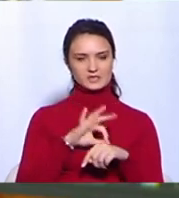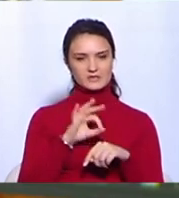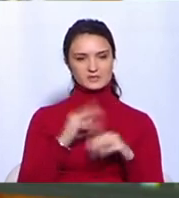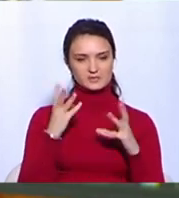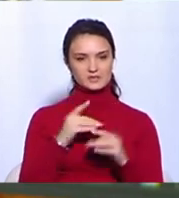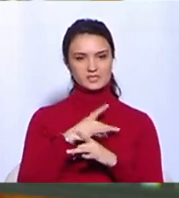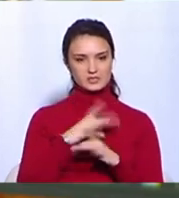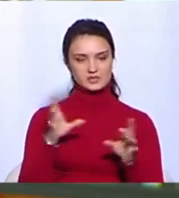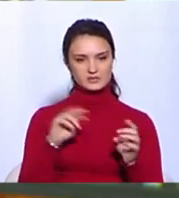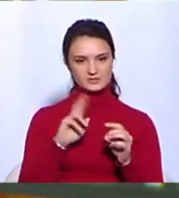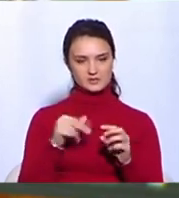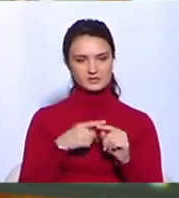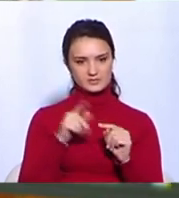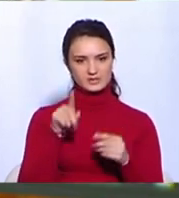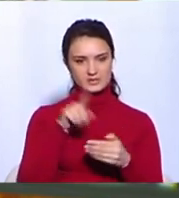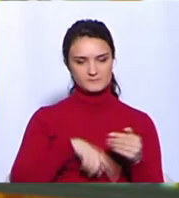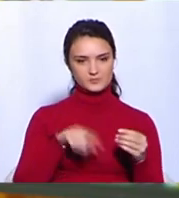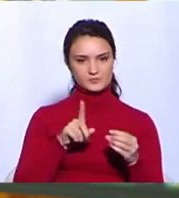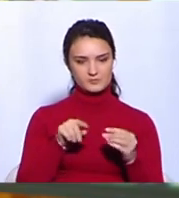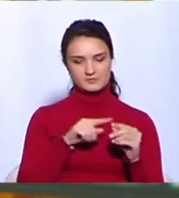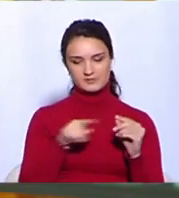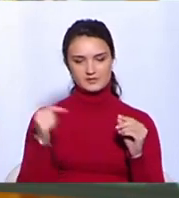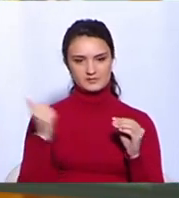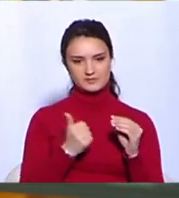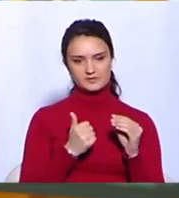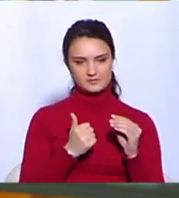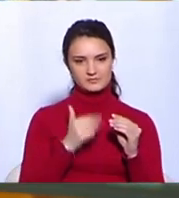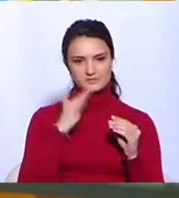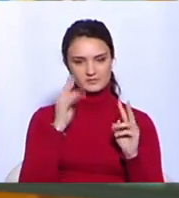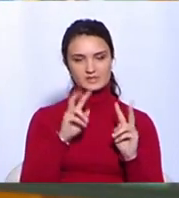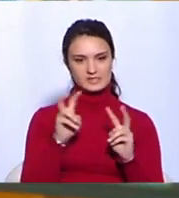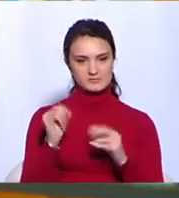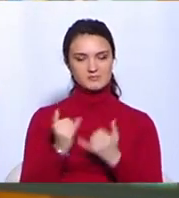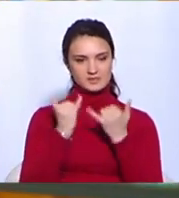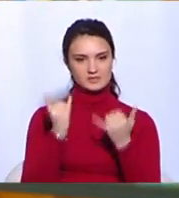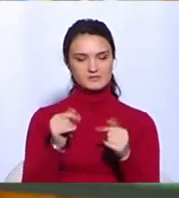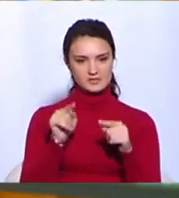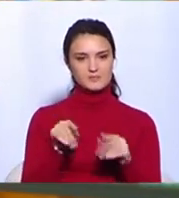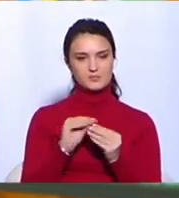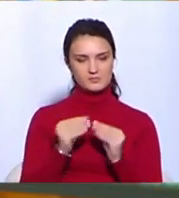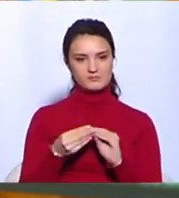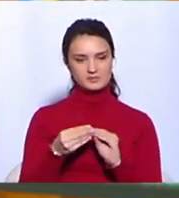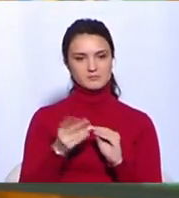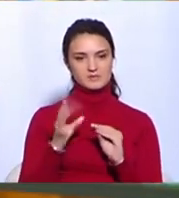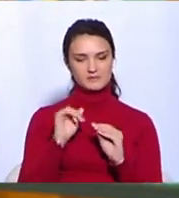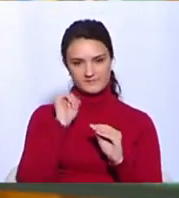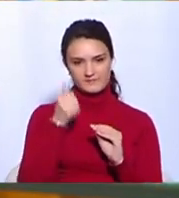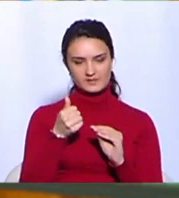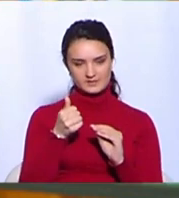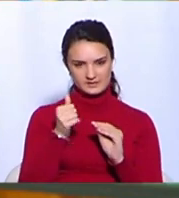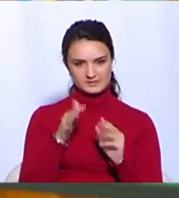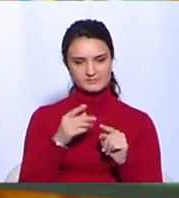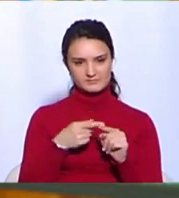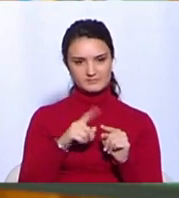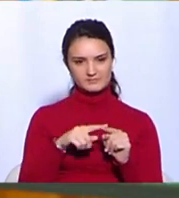დღეს აღნიშნავს. თქვენ დარწმუნდით, რომ მიმდინარე კვირაში არაერთი თემა მიეძღვნა ამ პრობლემას, თუმცა ხვალ